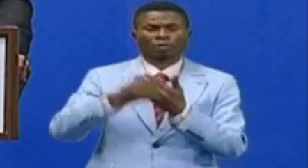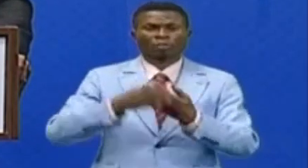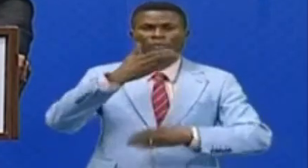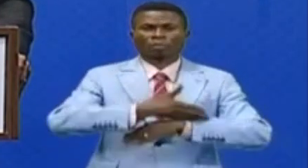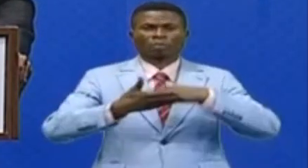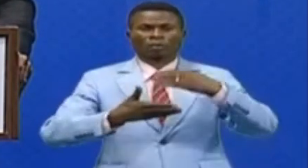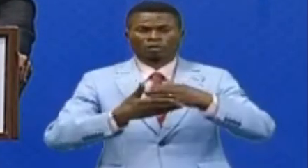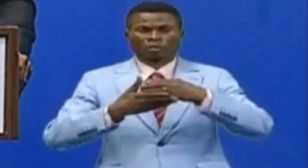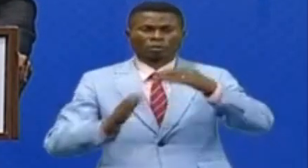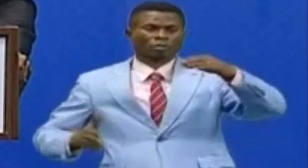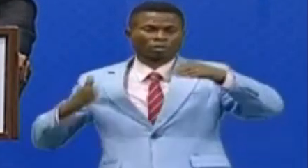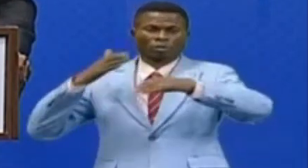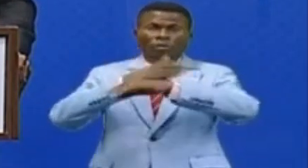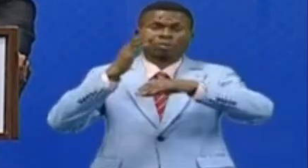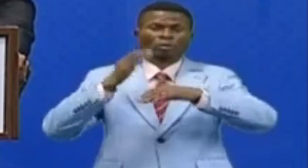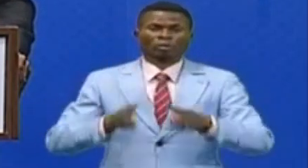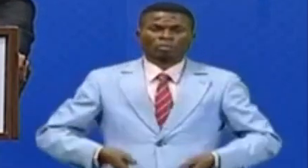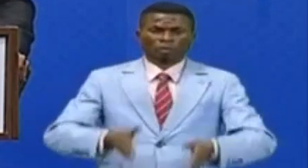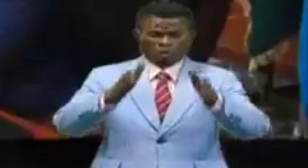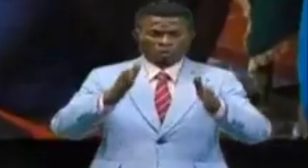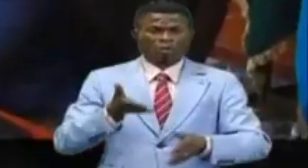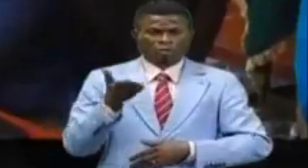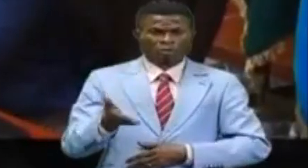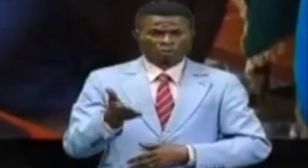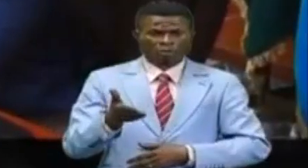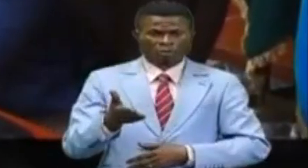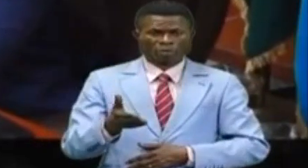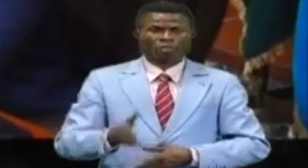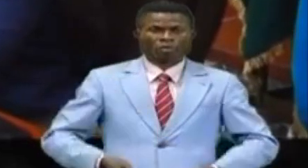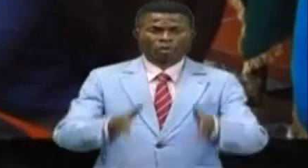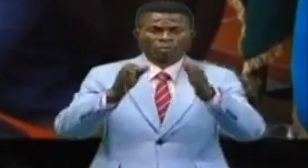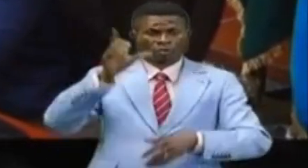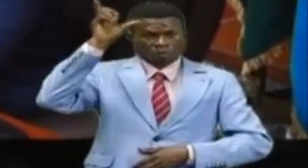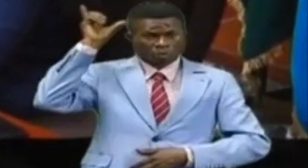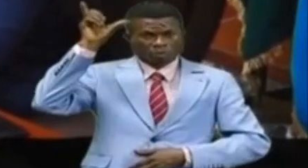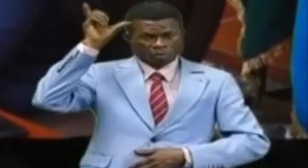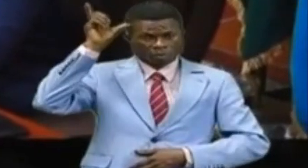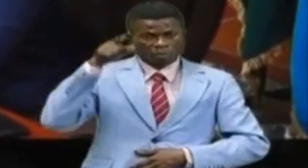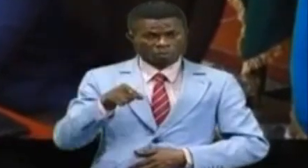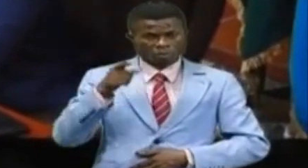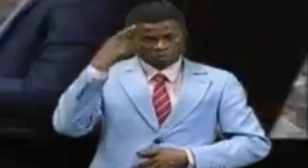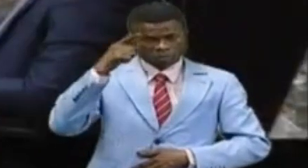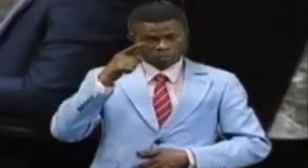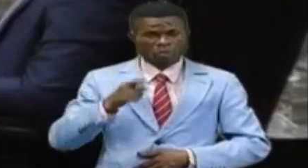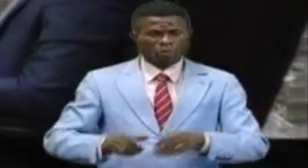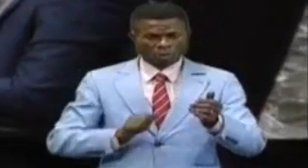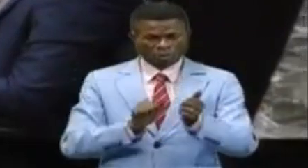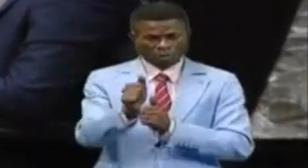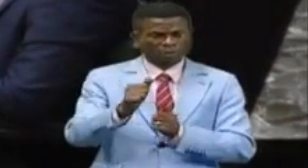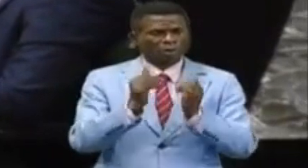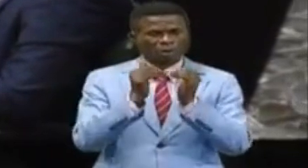construction de passerelles piétonnes tout au long de cet axe routier du boulevard Lumumba, afin d'avoir de voies de passage